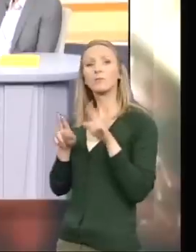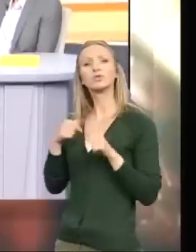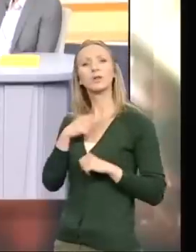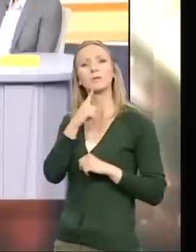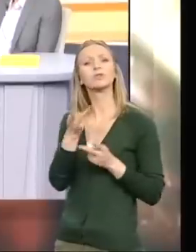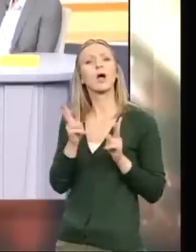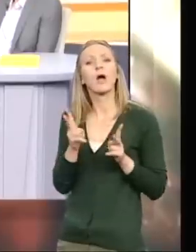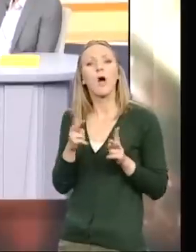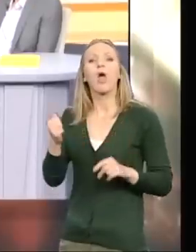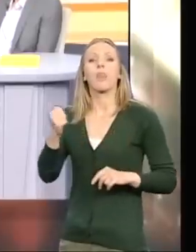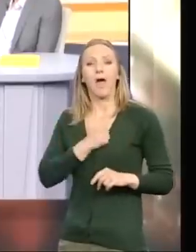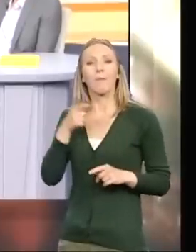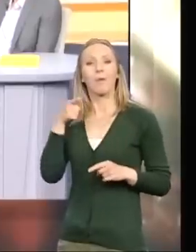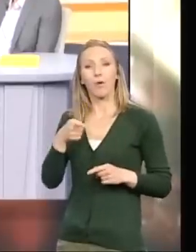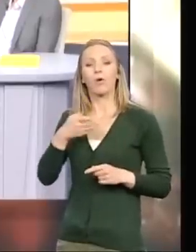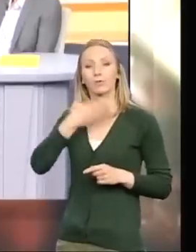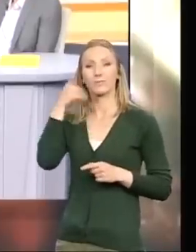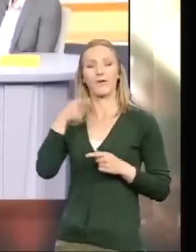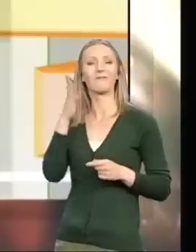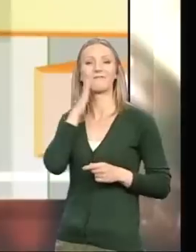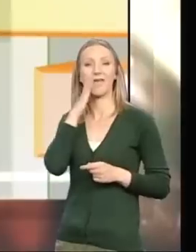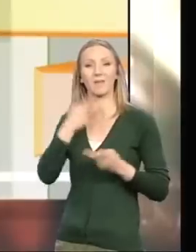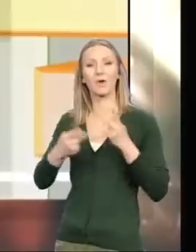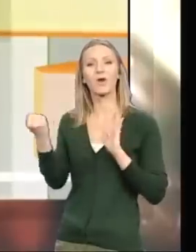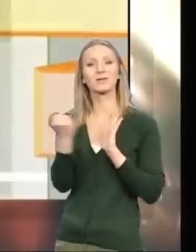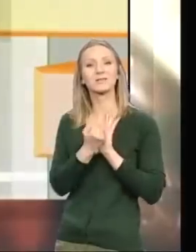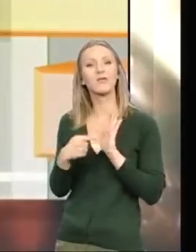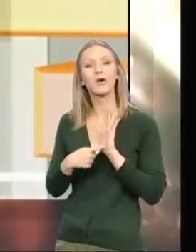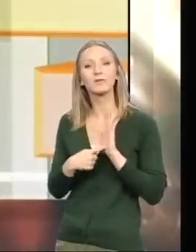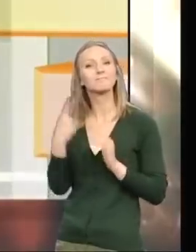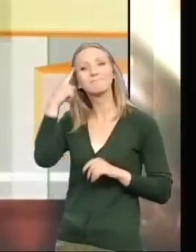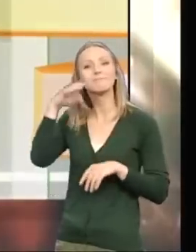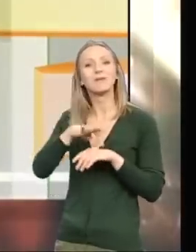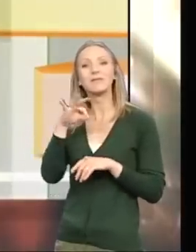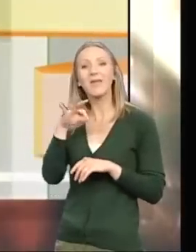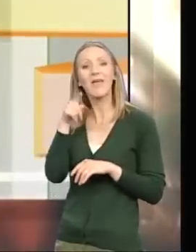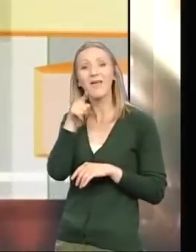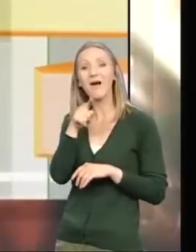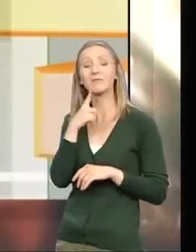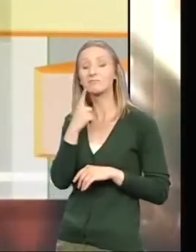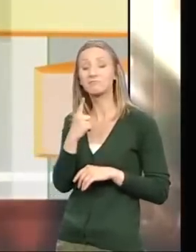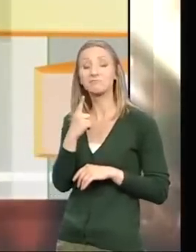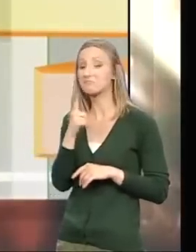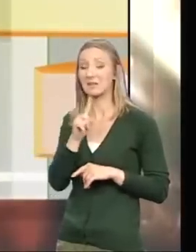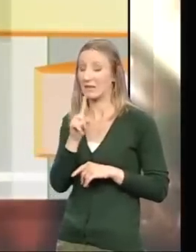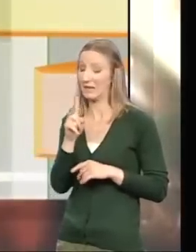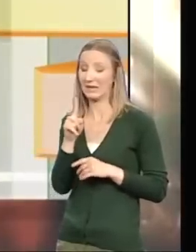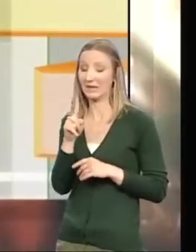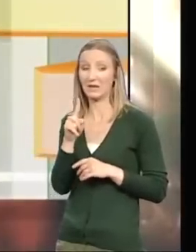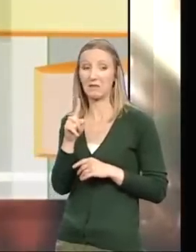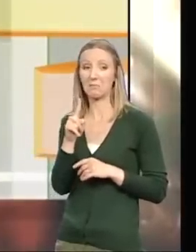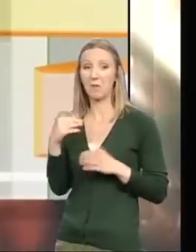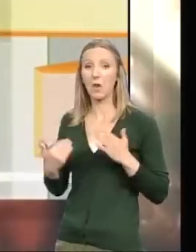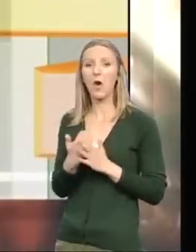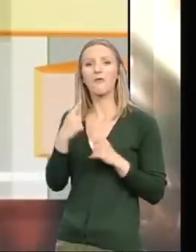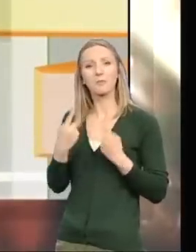napokon patentiranja fair proizvoda? Pa ideja o fair proizvodu nije nova. Ona je kod nas postojala još pre